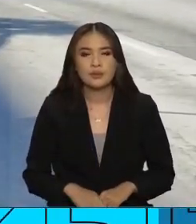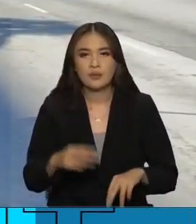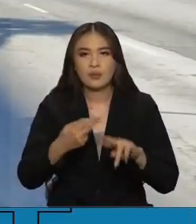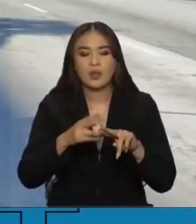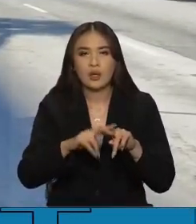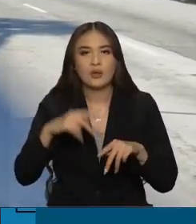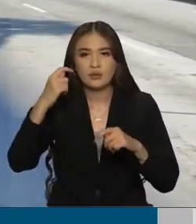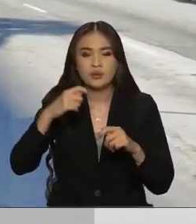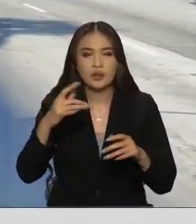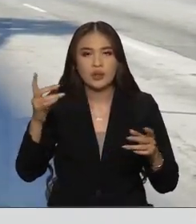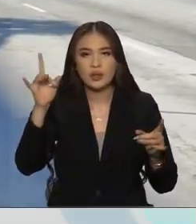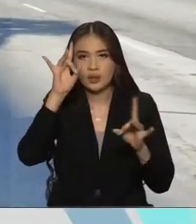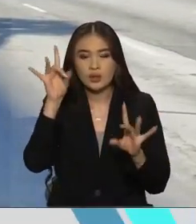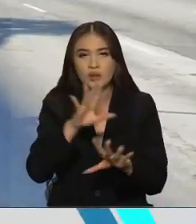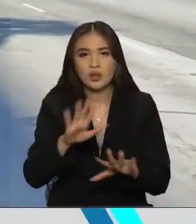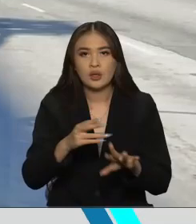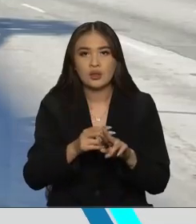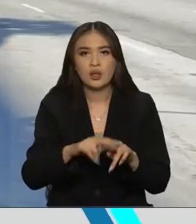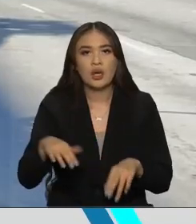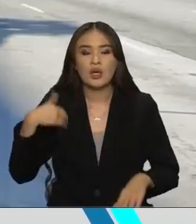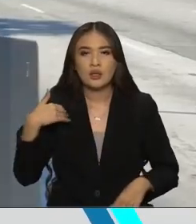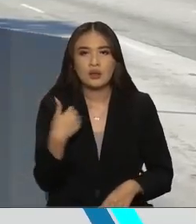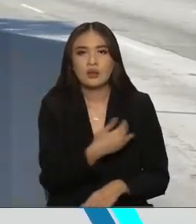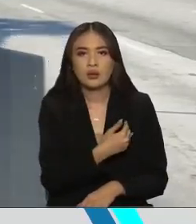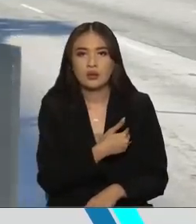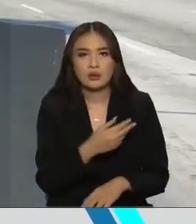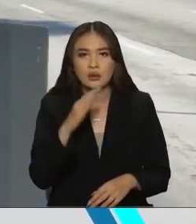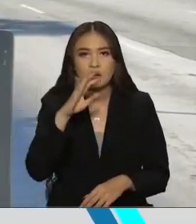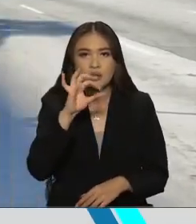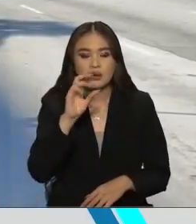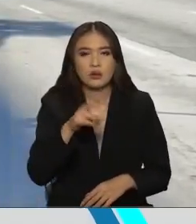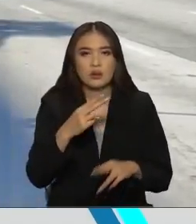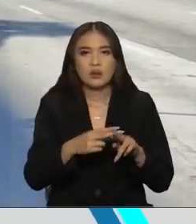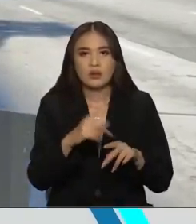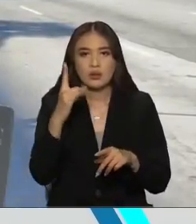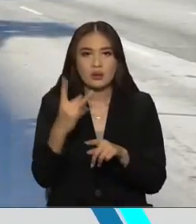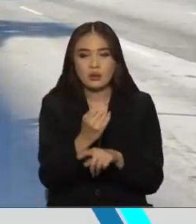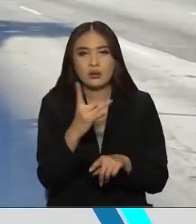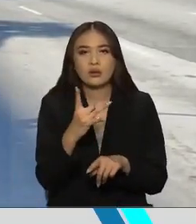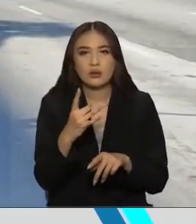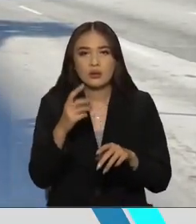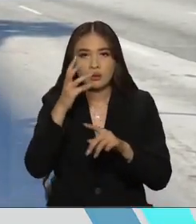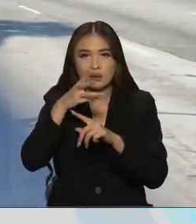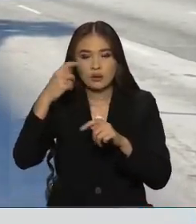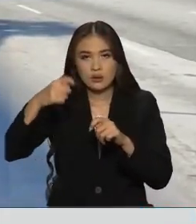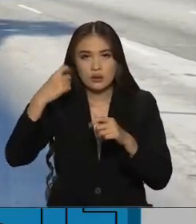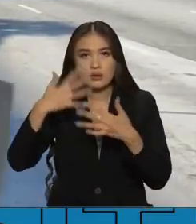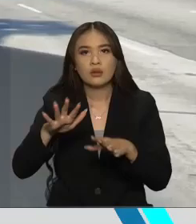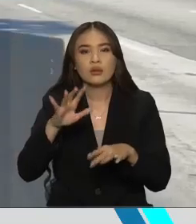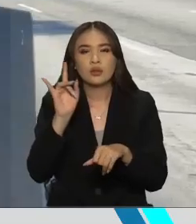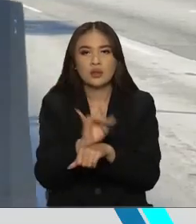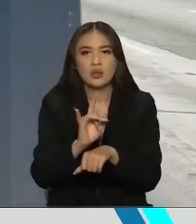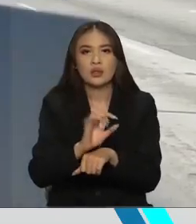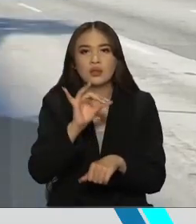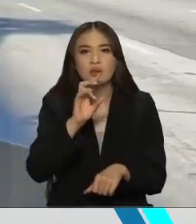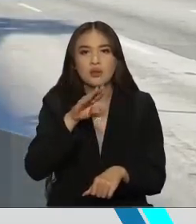Студиялар танымал емес актерларды пайдаланып кетуді көздеп отыр. Мысалға, фондағы актерларды бір рет түсіріп алып, кейін оның образын жасанды интеллект арқылы